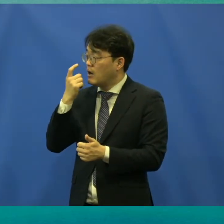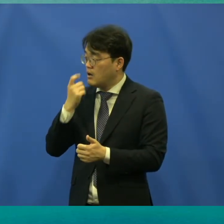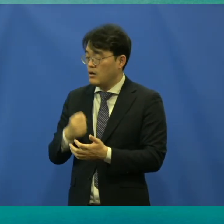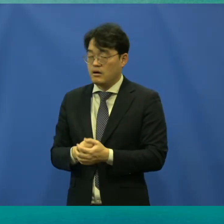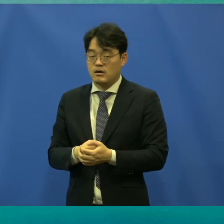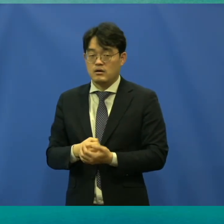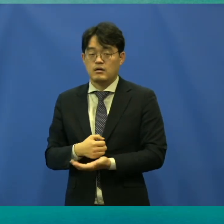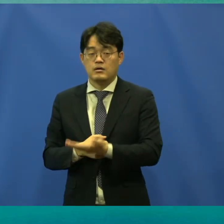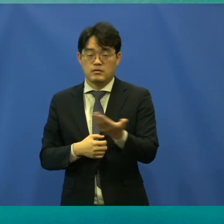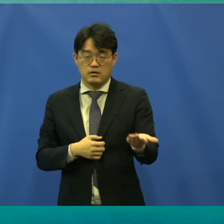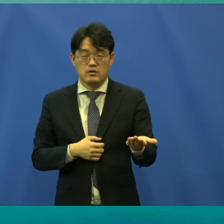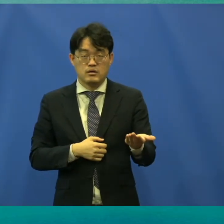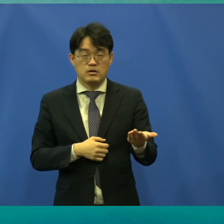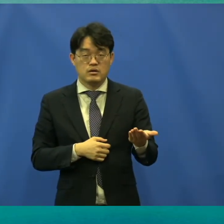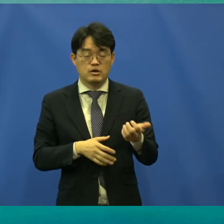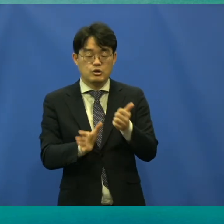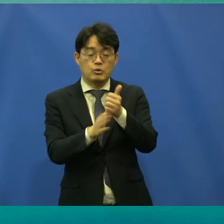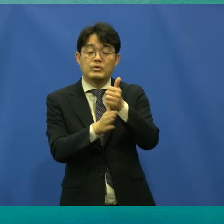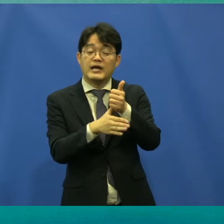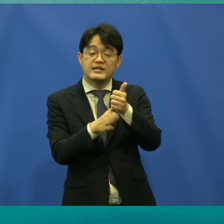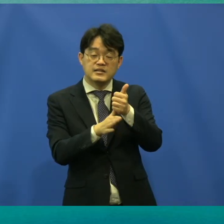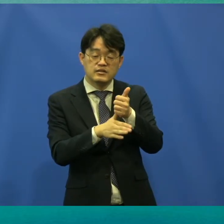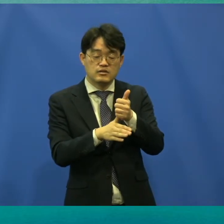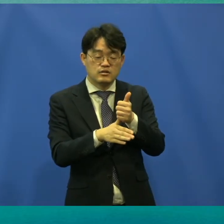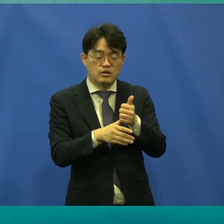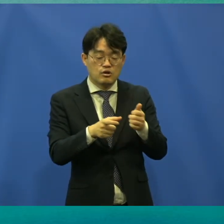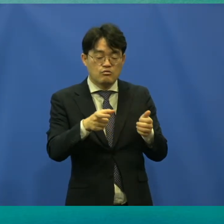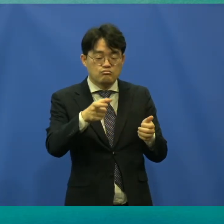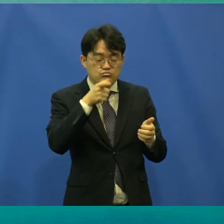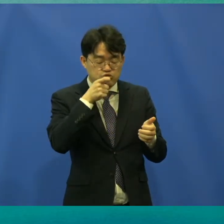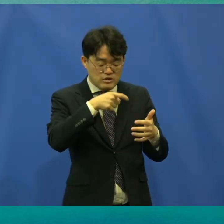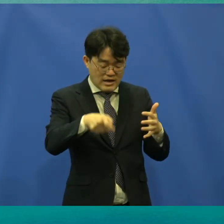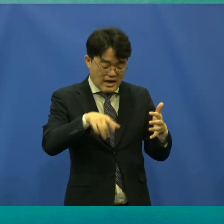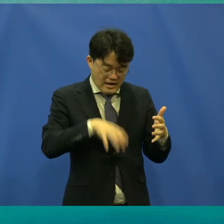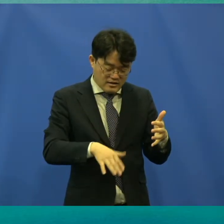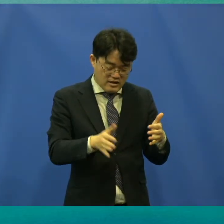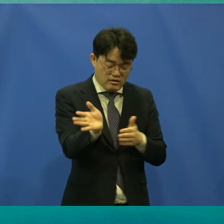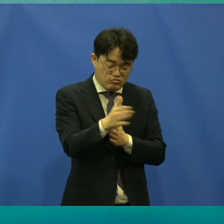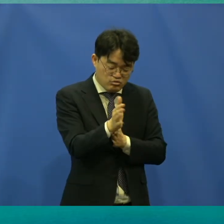주간반 야간반 다 했습니다. 3일 3야.